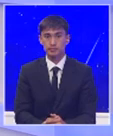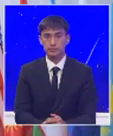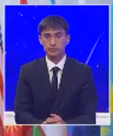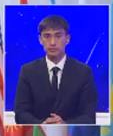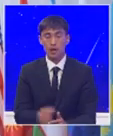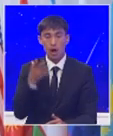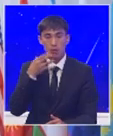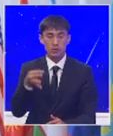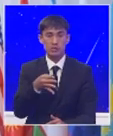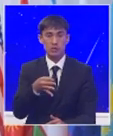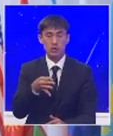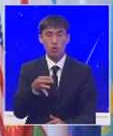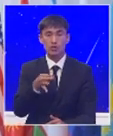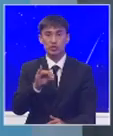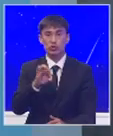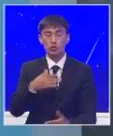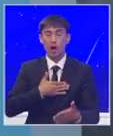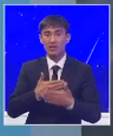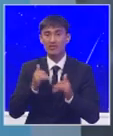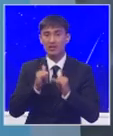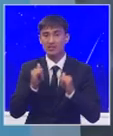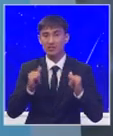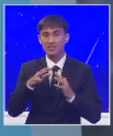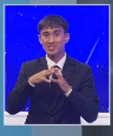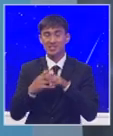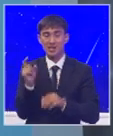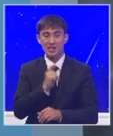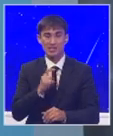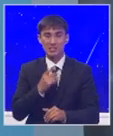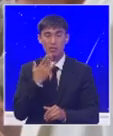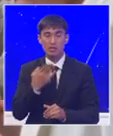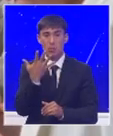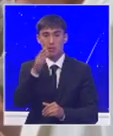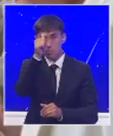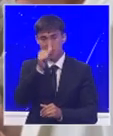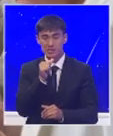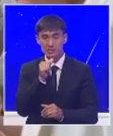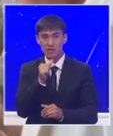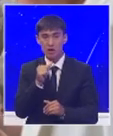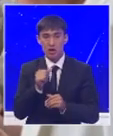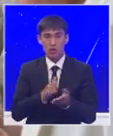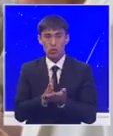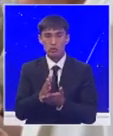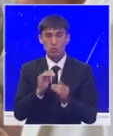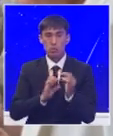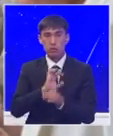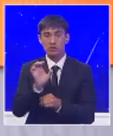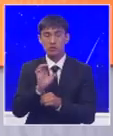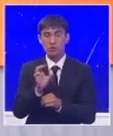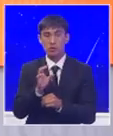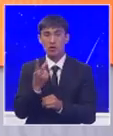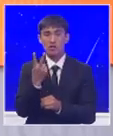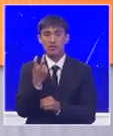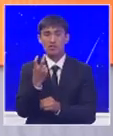В Алматинской и области ЖТСУ активно развивается сельское хозяйство. За последние 5 месяцев отраслью произведено продукции на